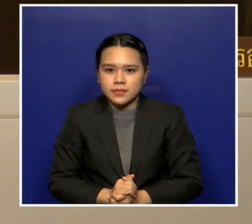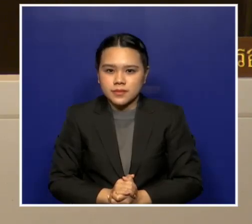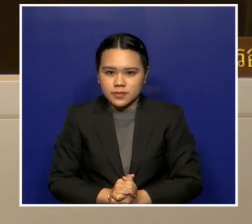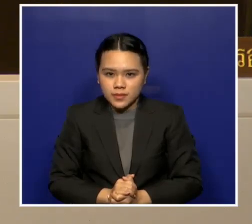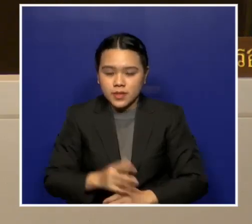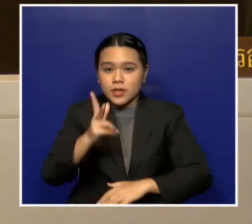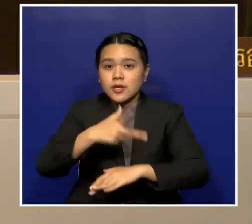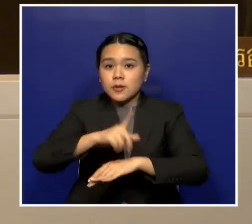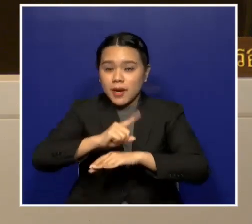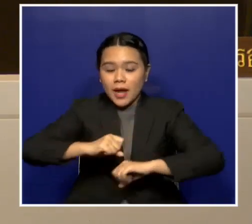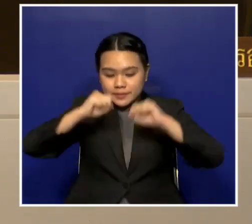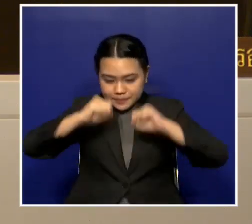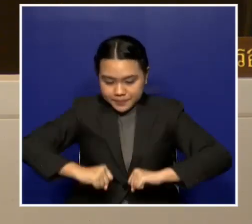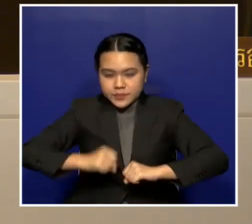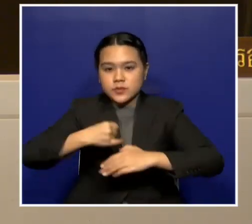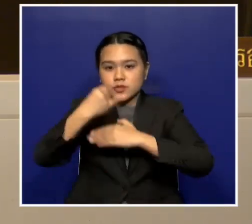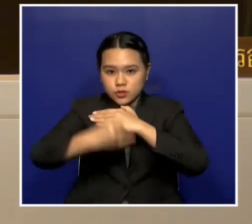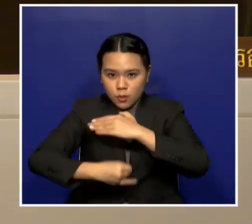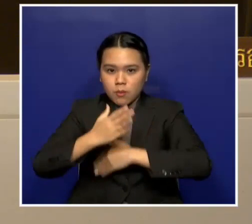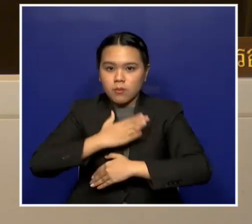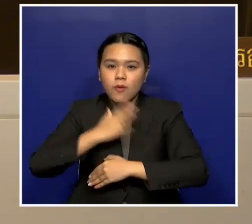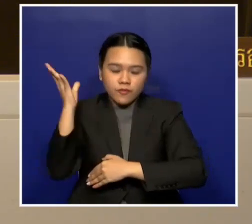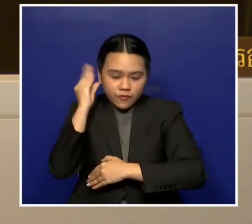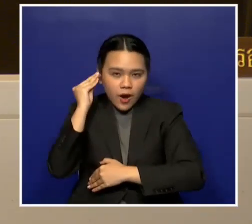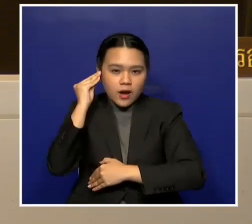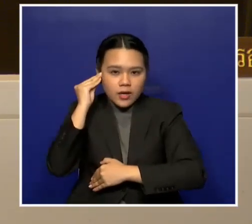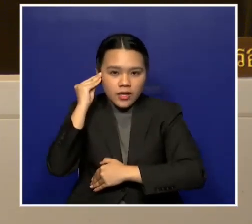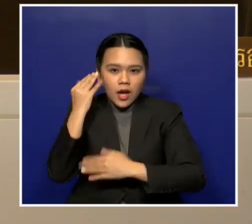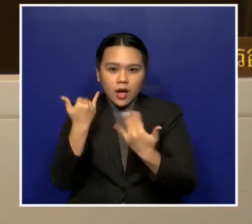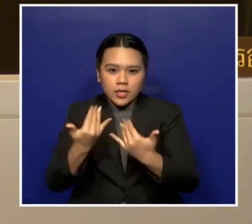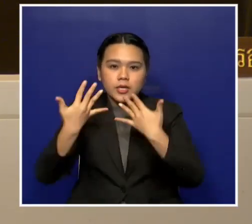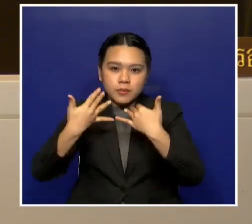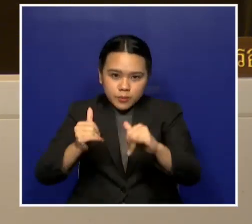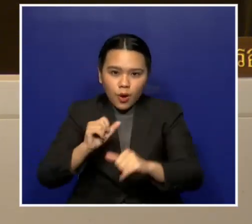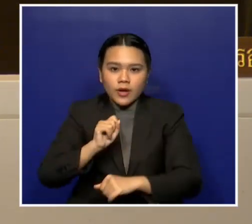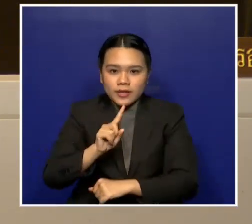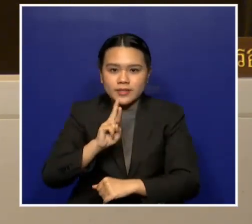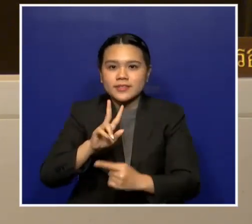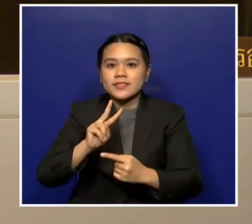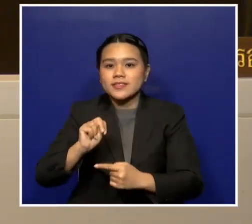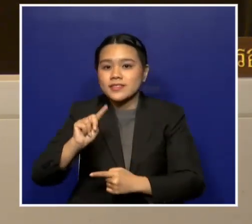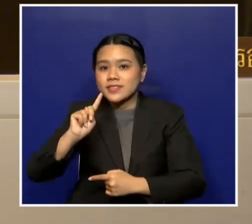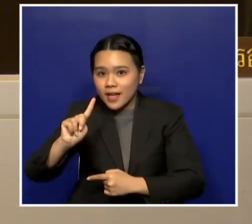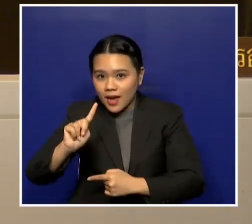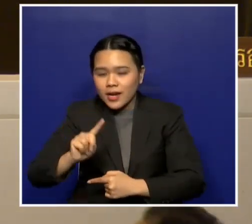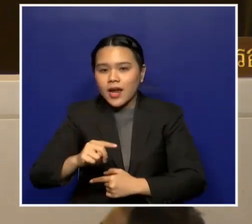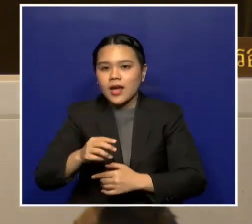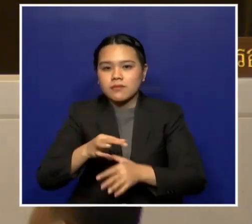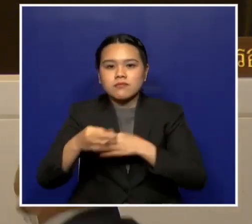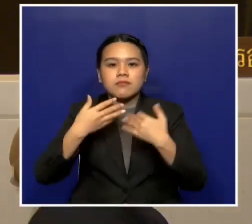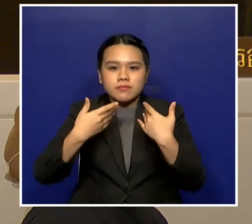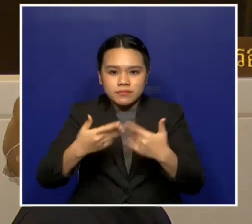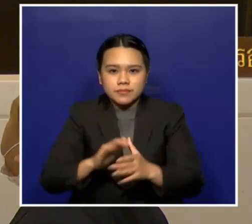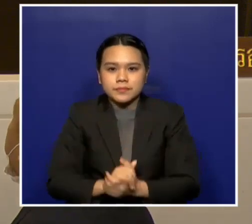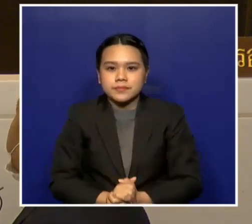ประธานถือว่าสิ้นสุดนะครับผมติดตามอยู่ครับท่านไพบูลย์ครับปล่อยให้ท่านอภิปรายไปก่อนเถอะครับ ผมประเด็นเดียวเรื่องศาลนะไม่อยู่ในยติ